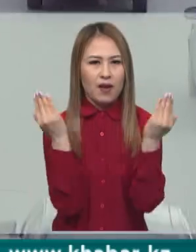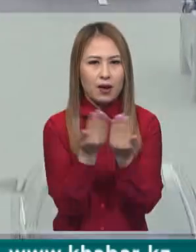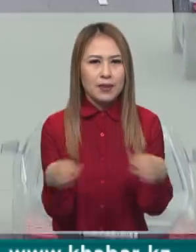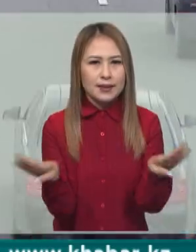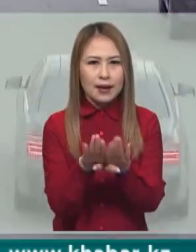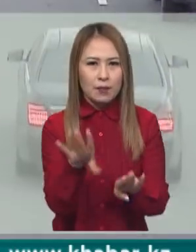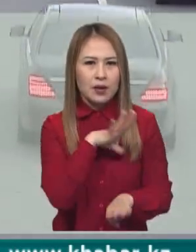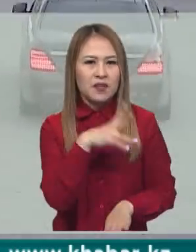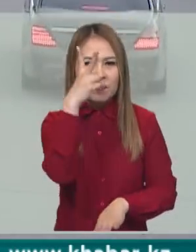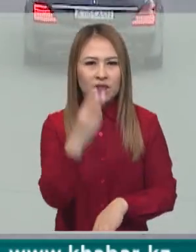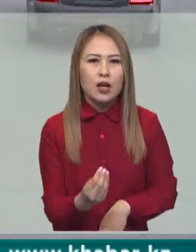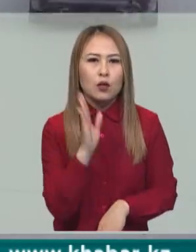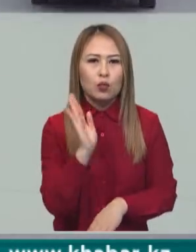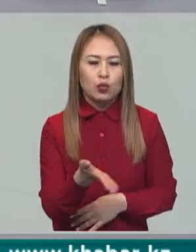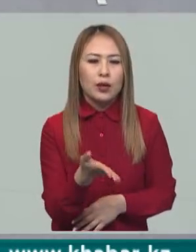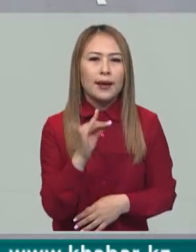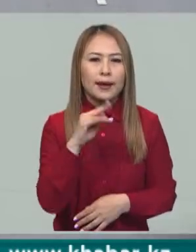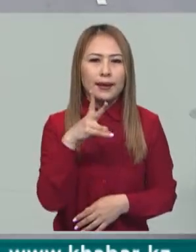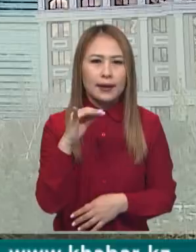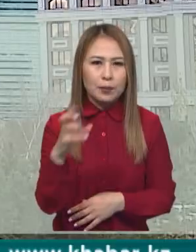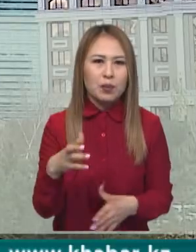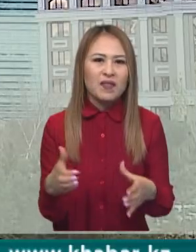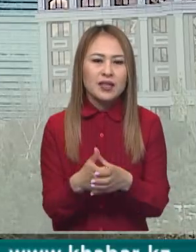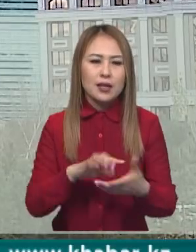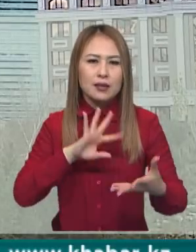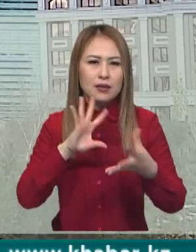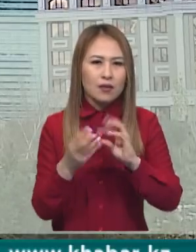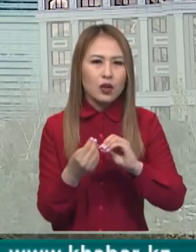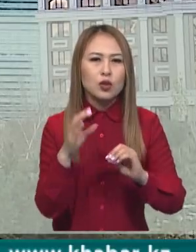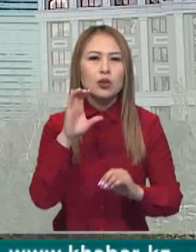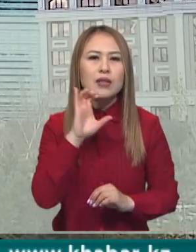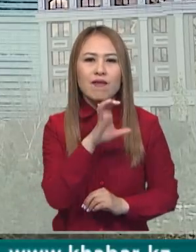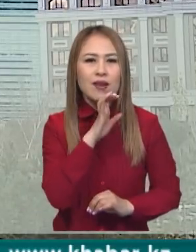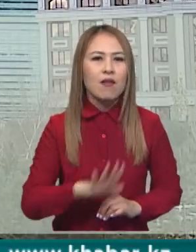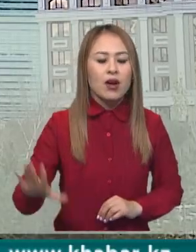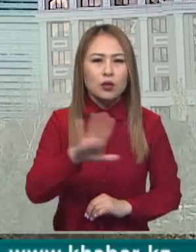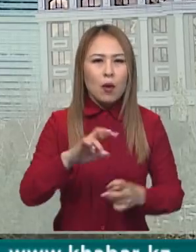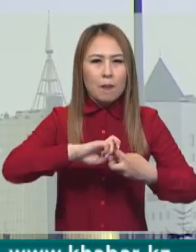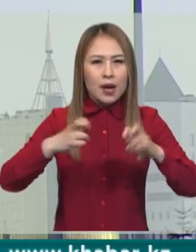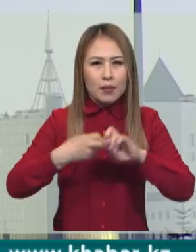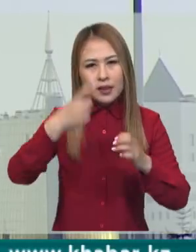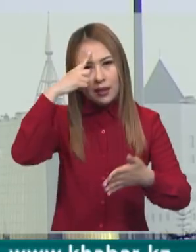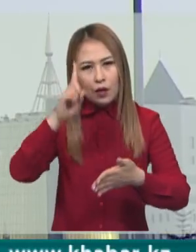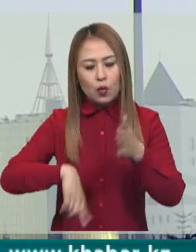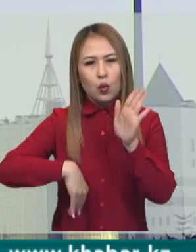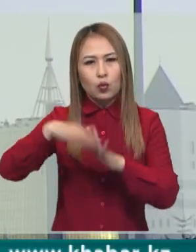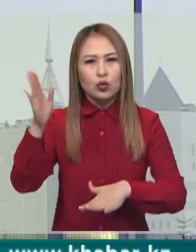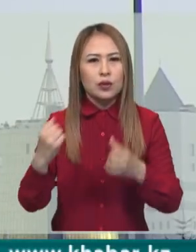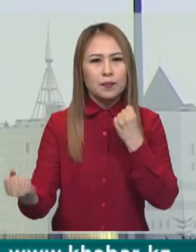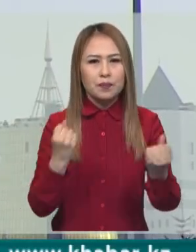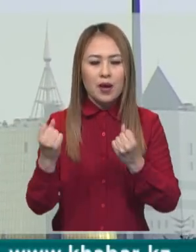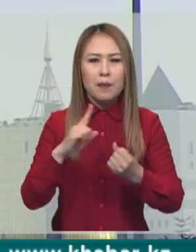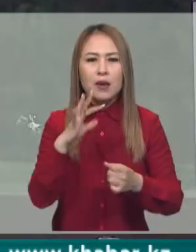өтуде. Басқосу екі күнге жалғасады. Тараптар Идлиб провинциясы мен елдің солтүстік шығысындағы ахуалды, сенімді нығайту шараларын